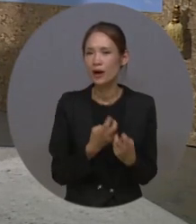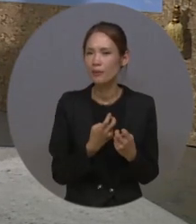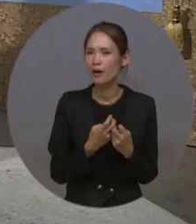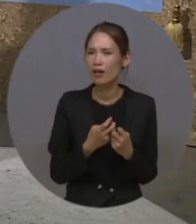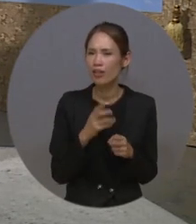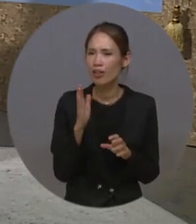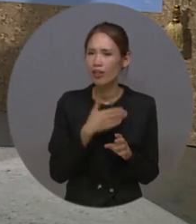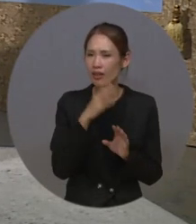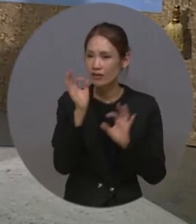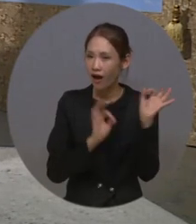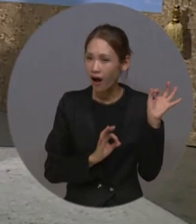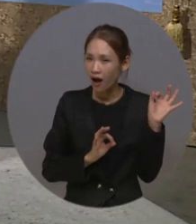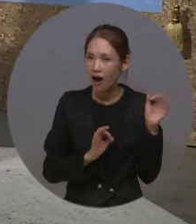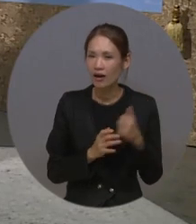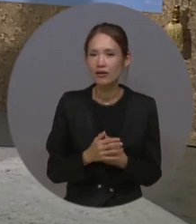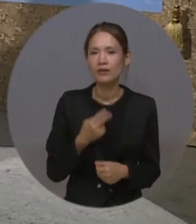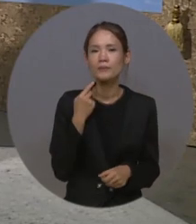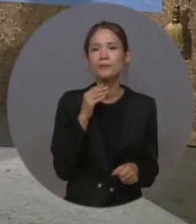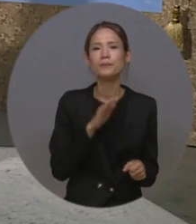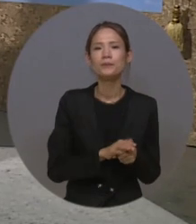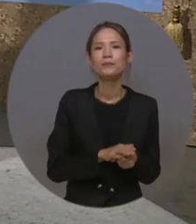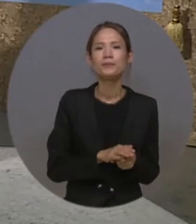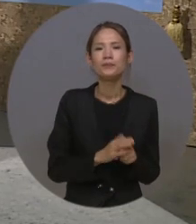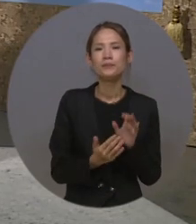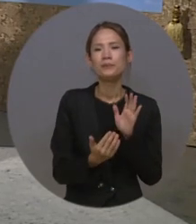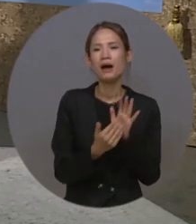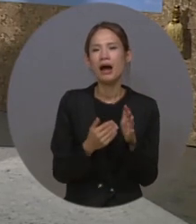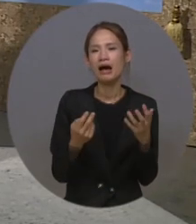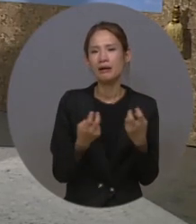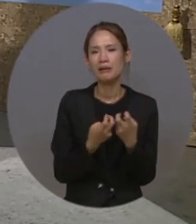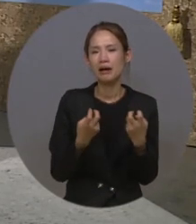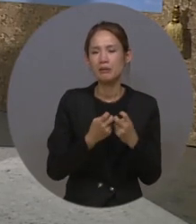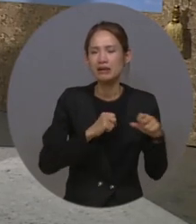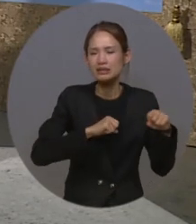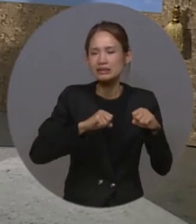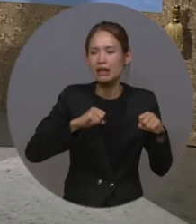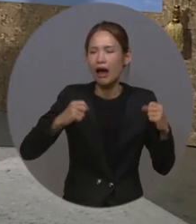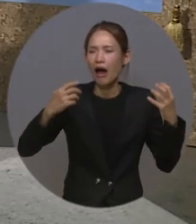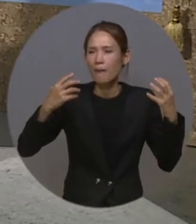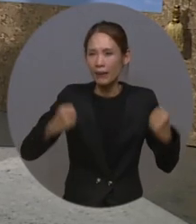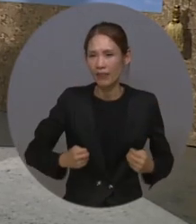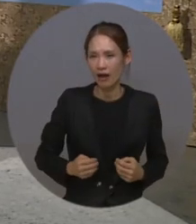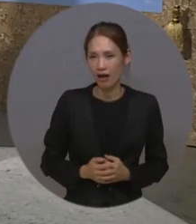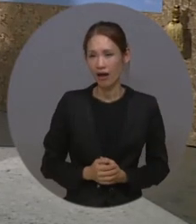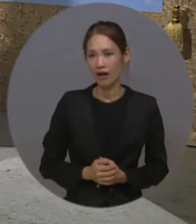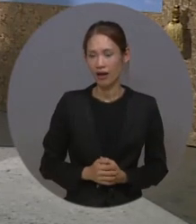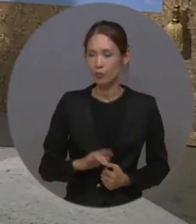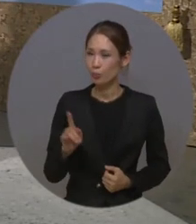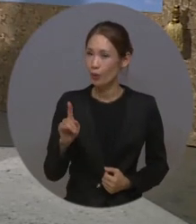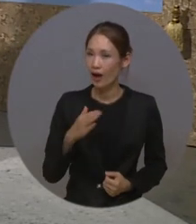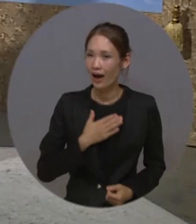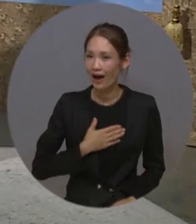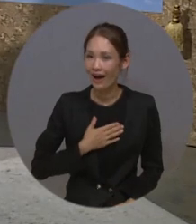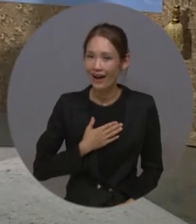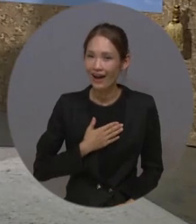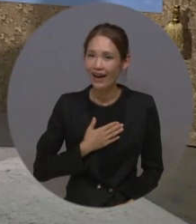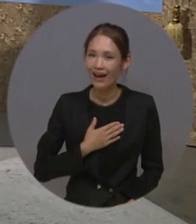자, 우리가 목을 막는 행위를 하루에도 수천 번씩 해요. 언제 하시는가요?